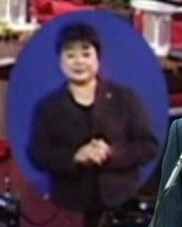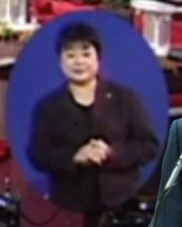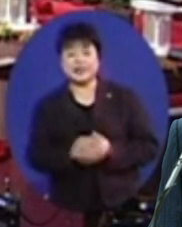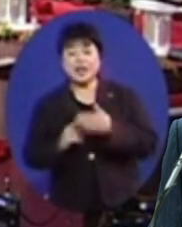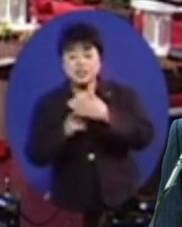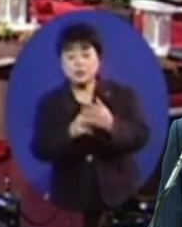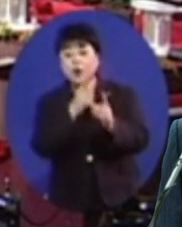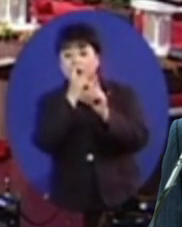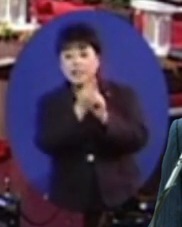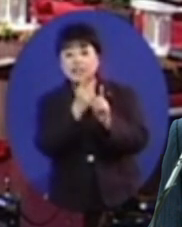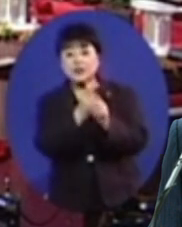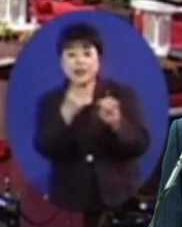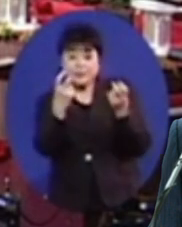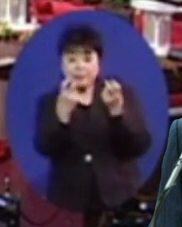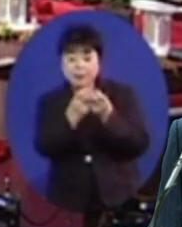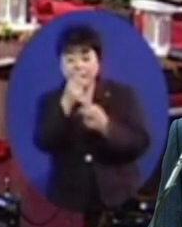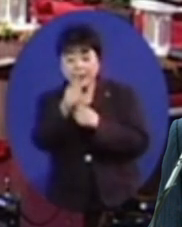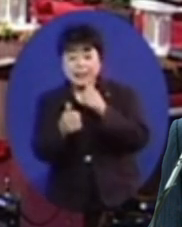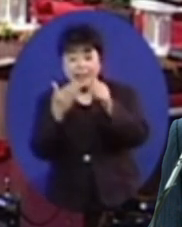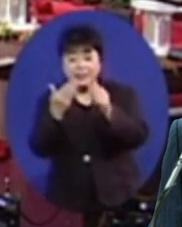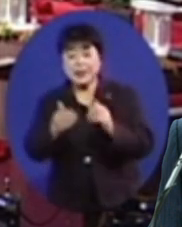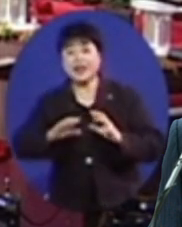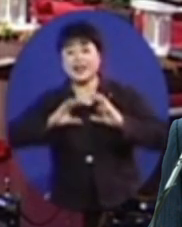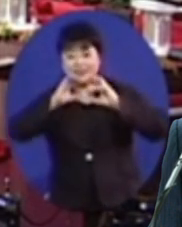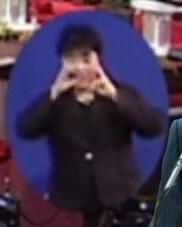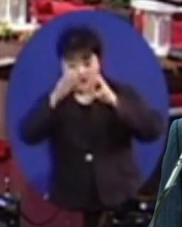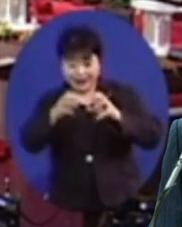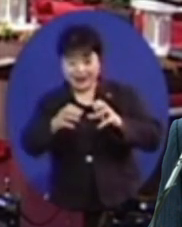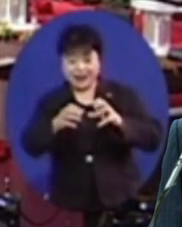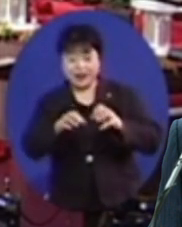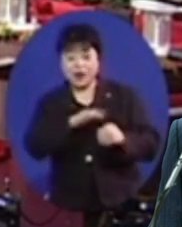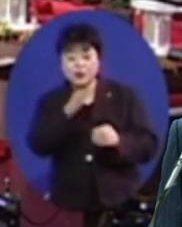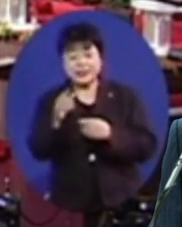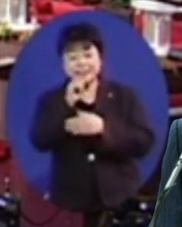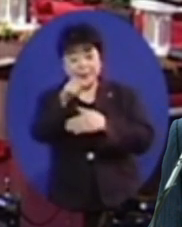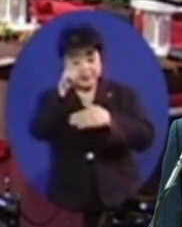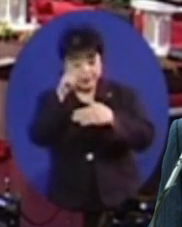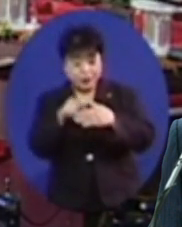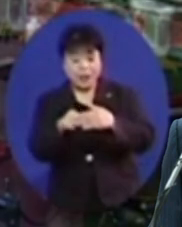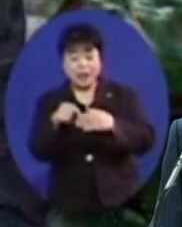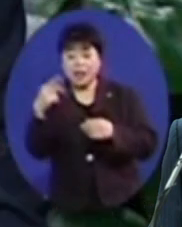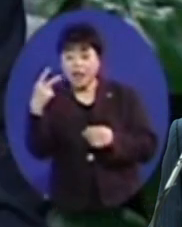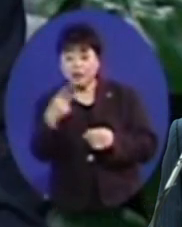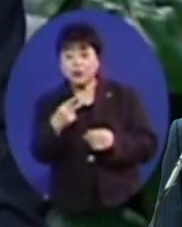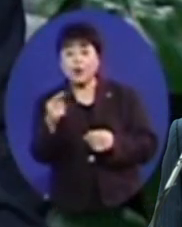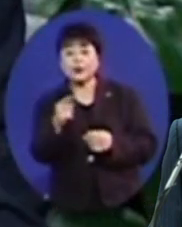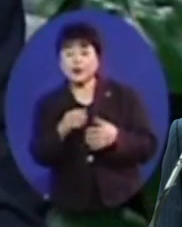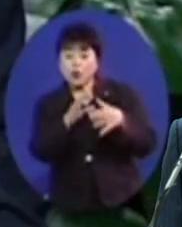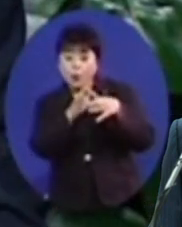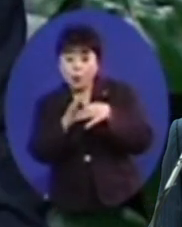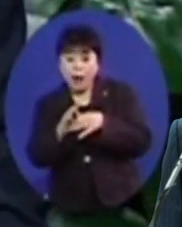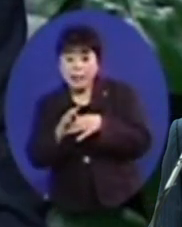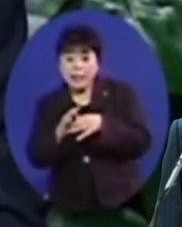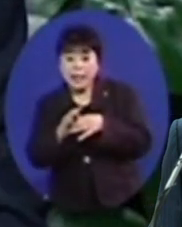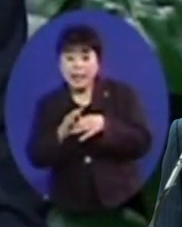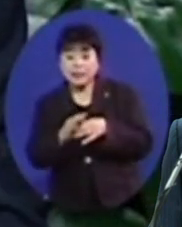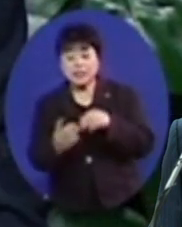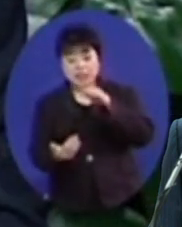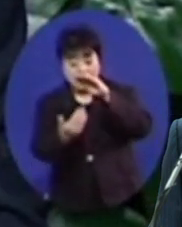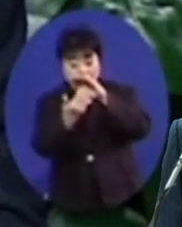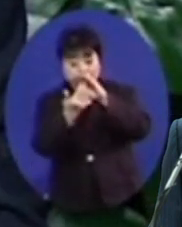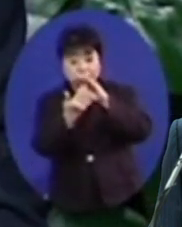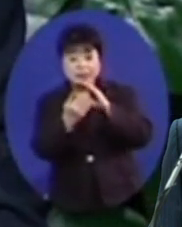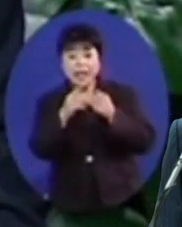극복하고 이기기 위해서는 하나님의 나라와 우리의 삶과 어떠한 관계를 맺어야 되는가,